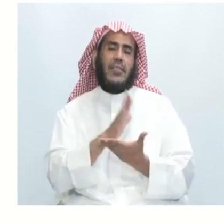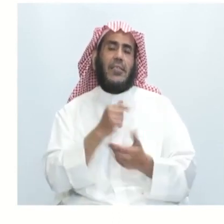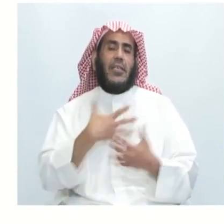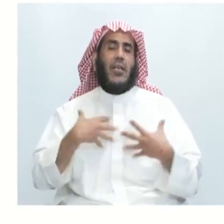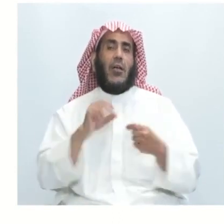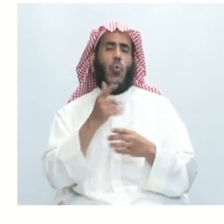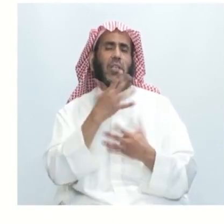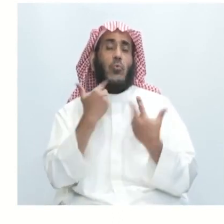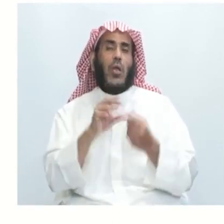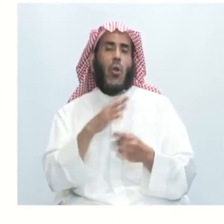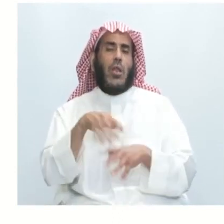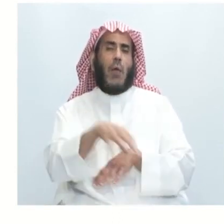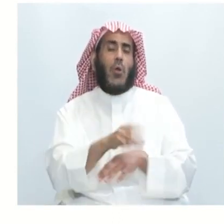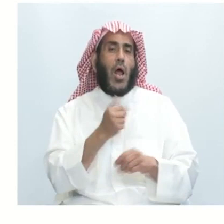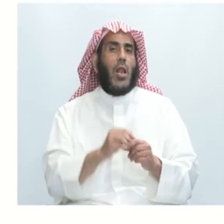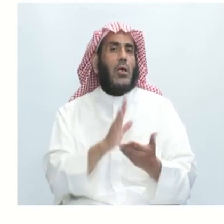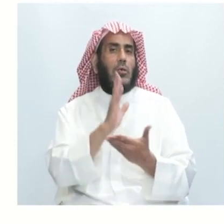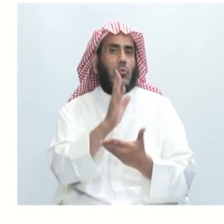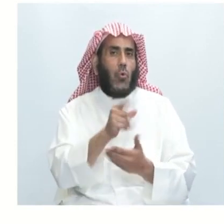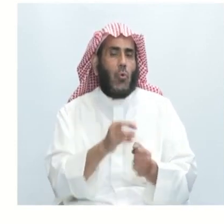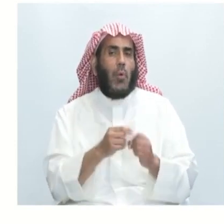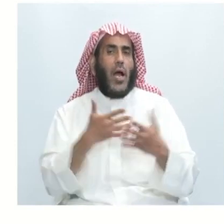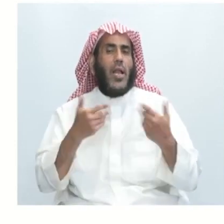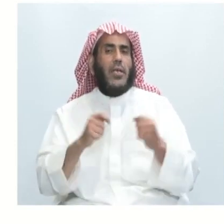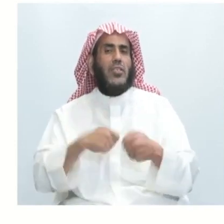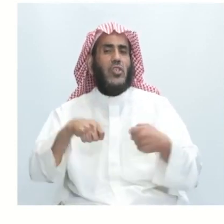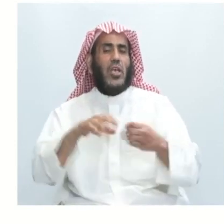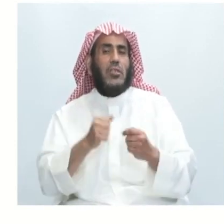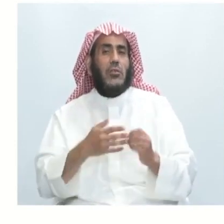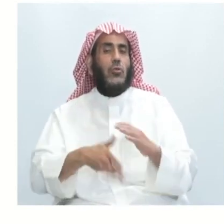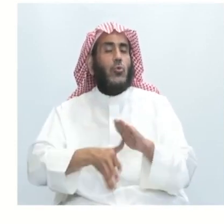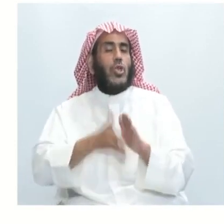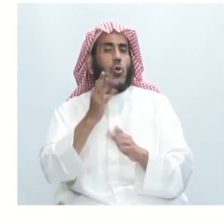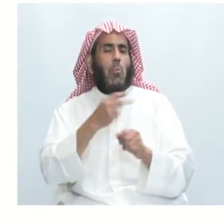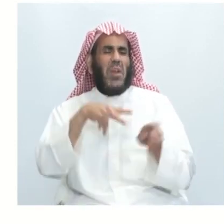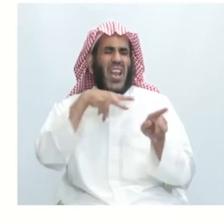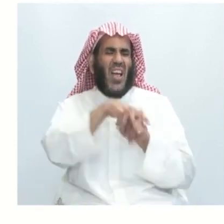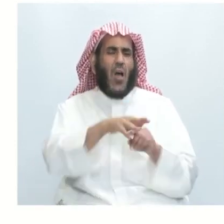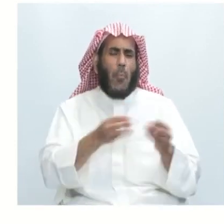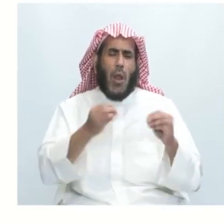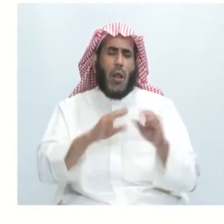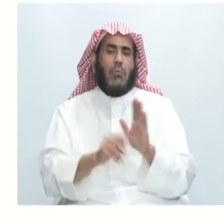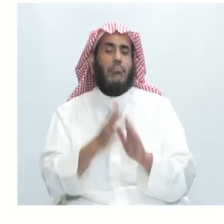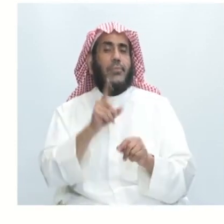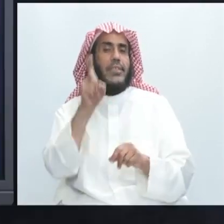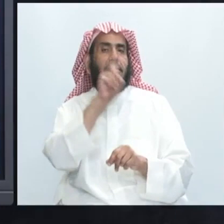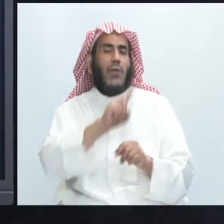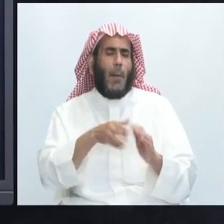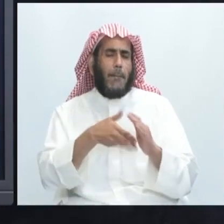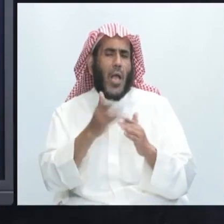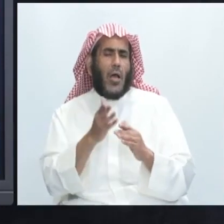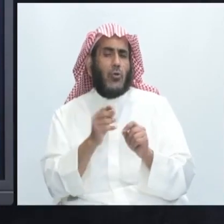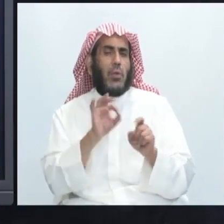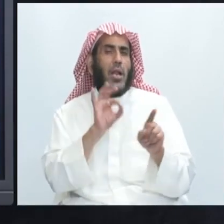قوله تعالى يا ايها الذين امنوا هل ادلكم على تجاره تنجيكم من عذاب اليم اذن هنا ان الاستفهام يخرج من